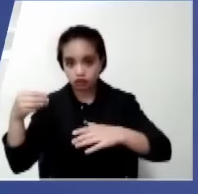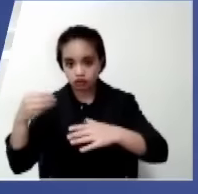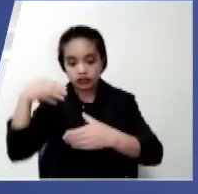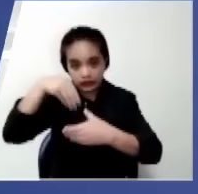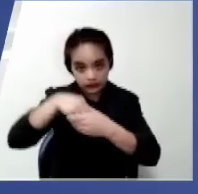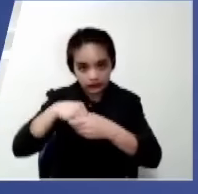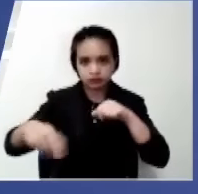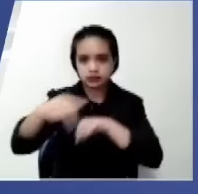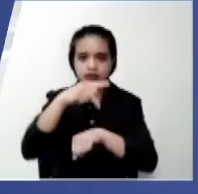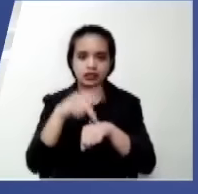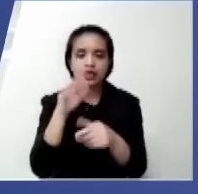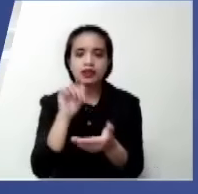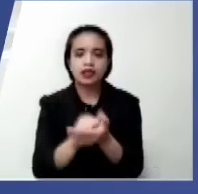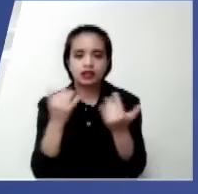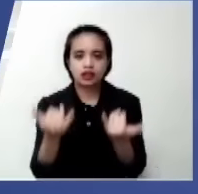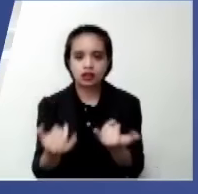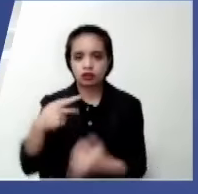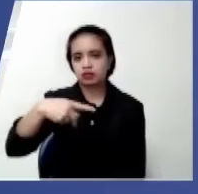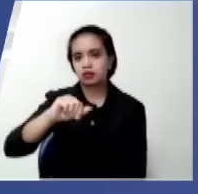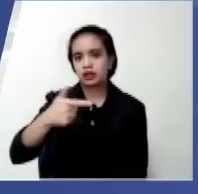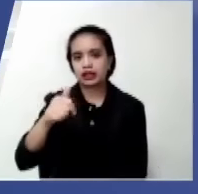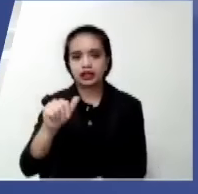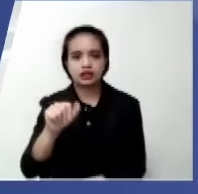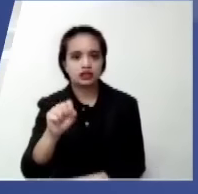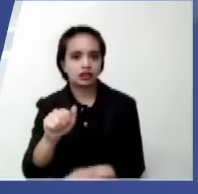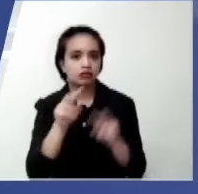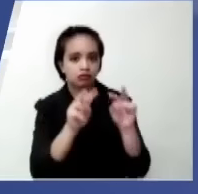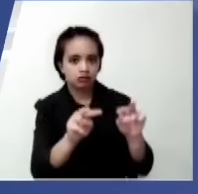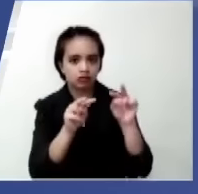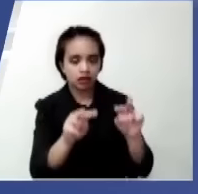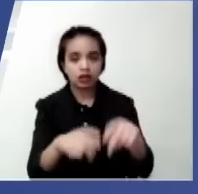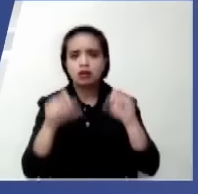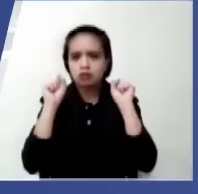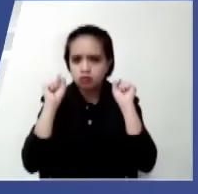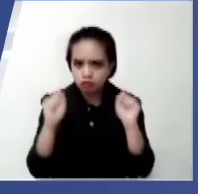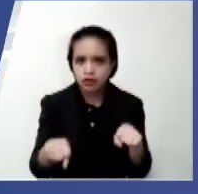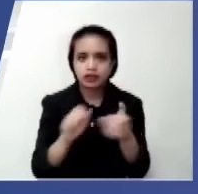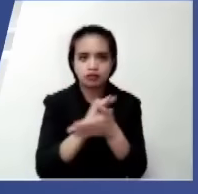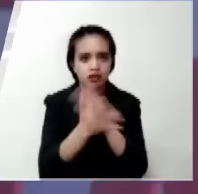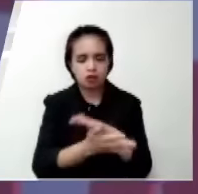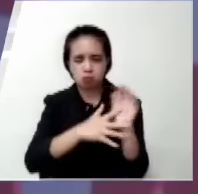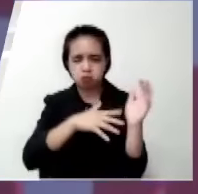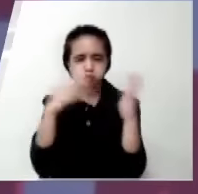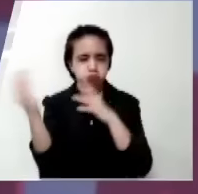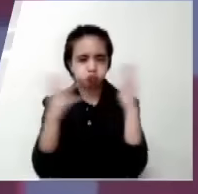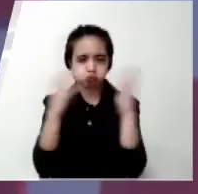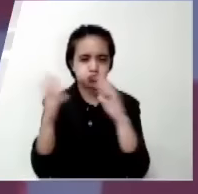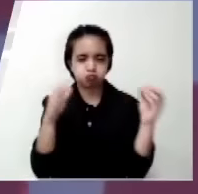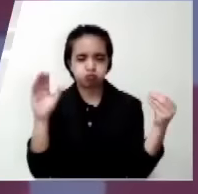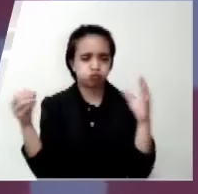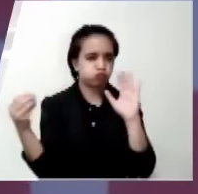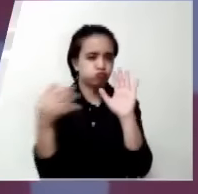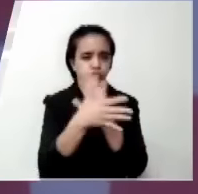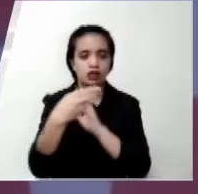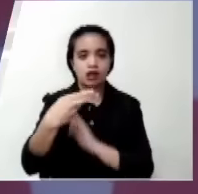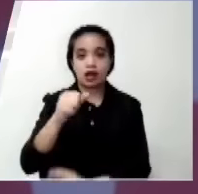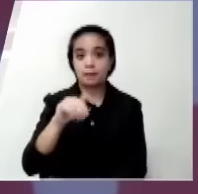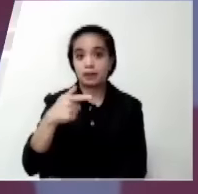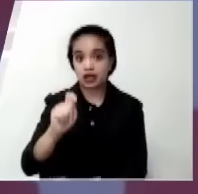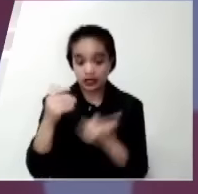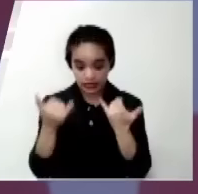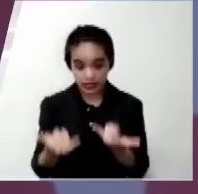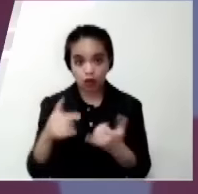ang binabantayan ng PAGASA at posibleng magpalakas sa hanging habagat. Ang bagyong Jenner na nasa loob ng PAR